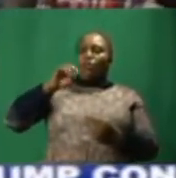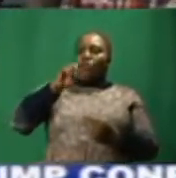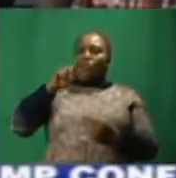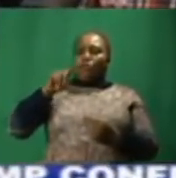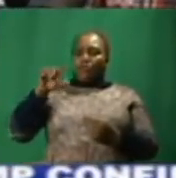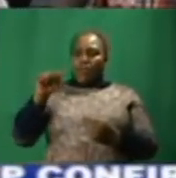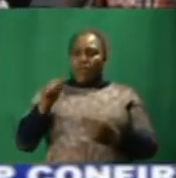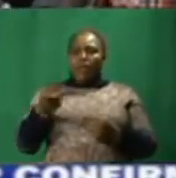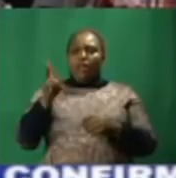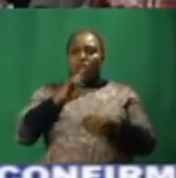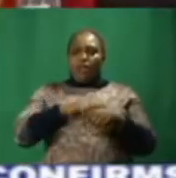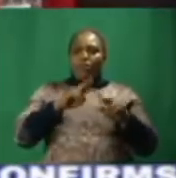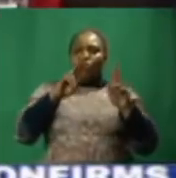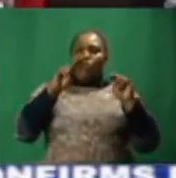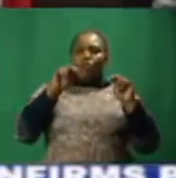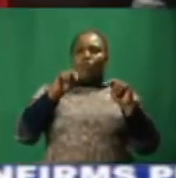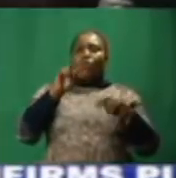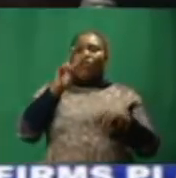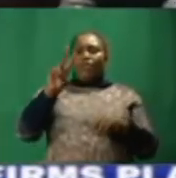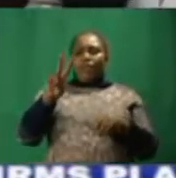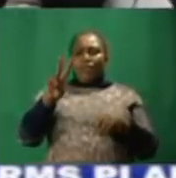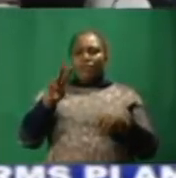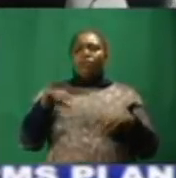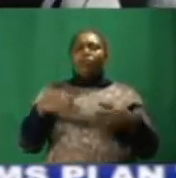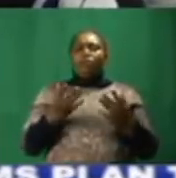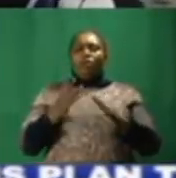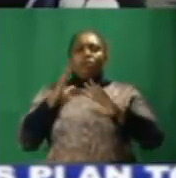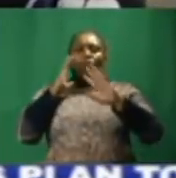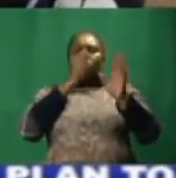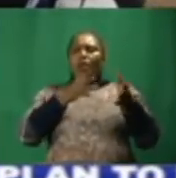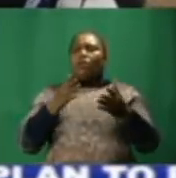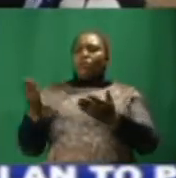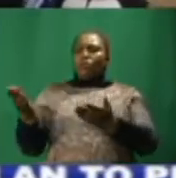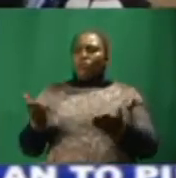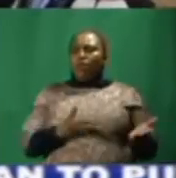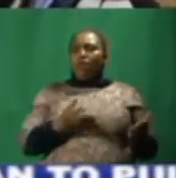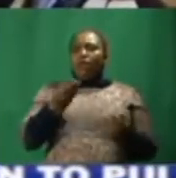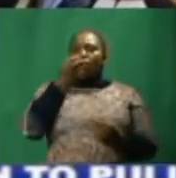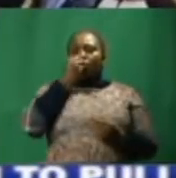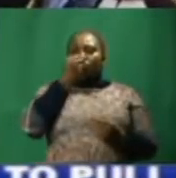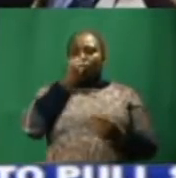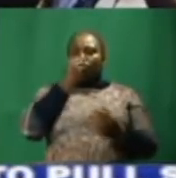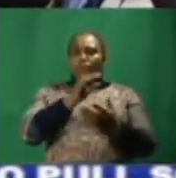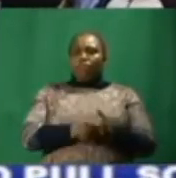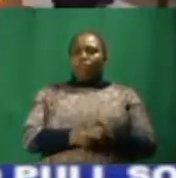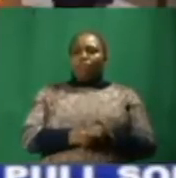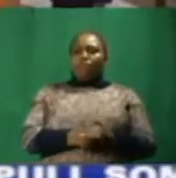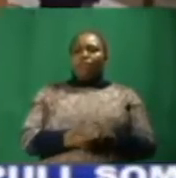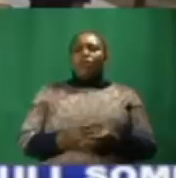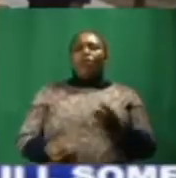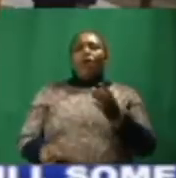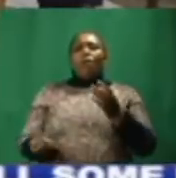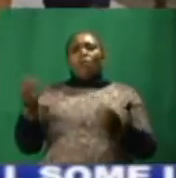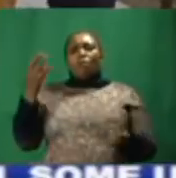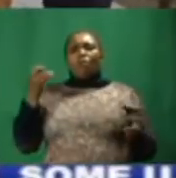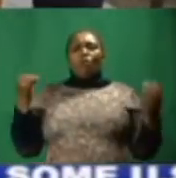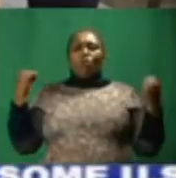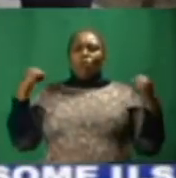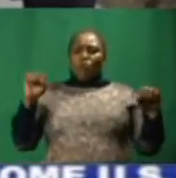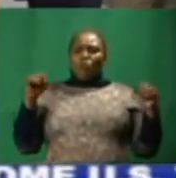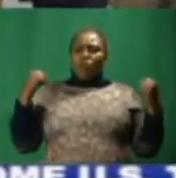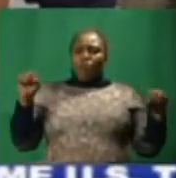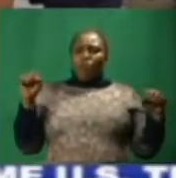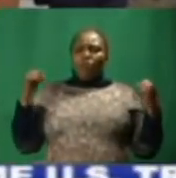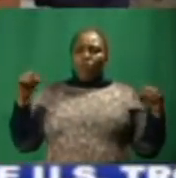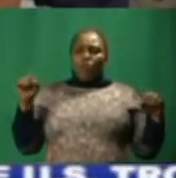New Village siphume ngebunyendi baso kuyowemukela kudla. Kubese kucala umsindvo emva kokuthi